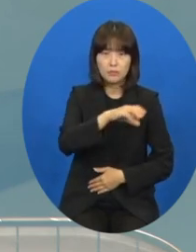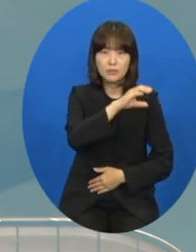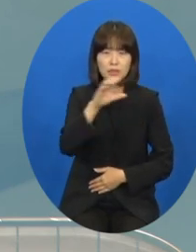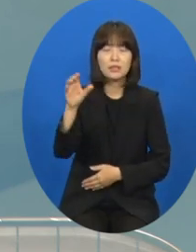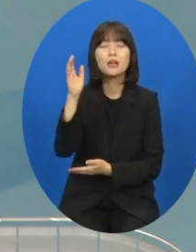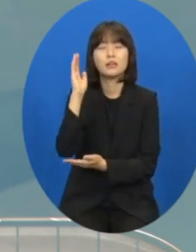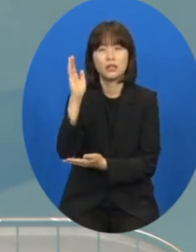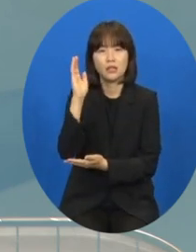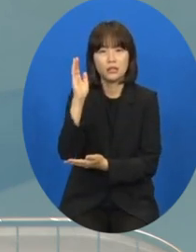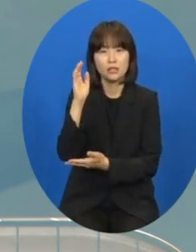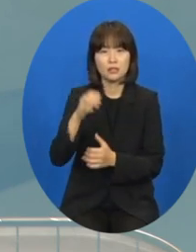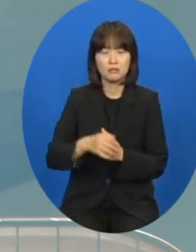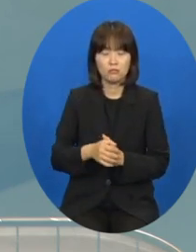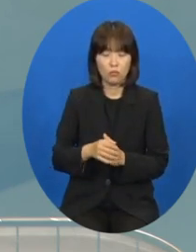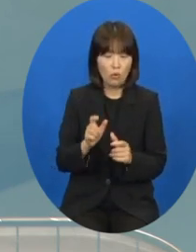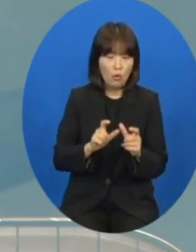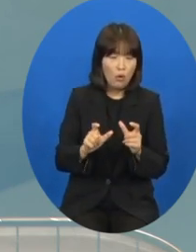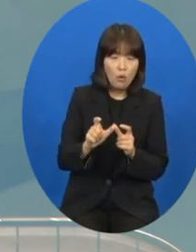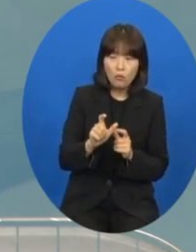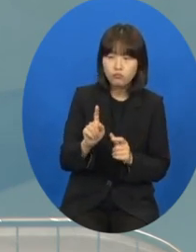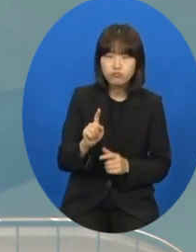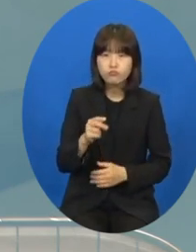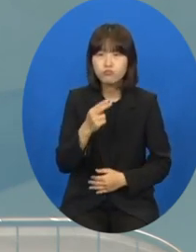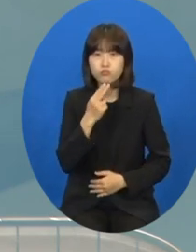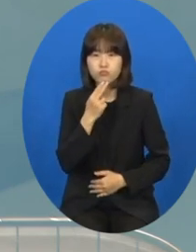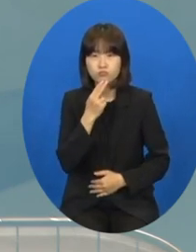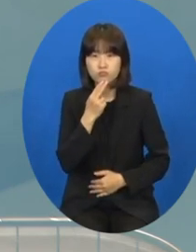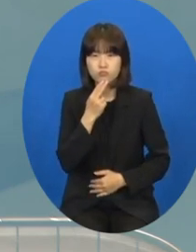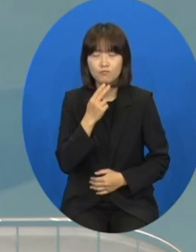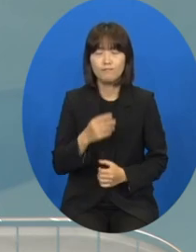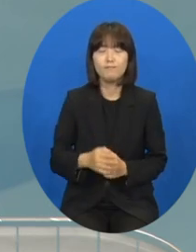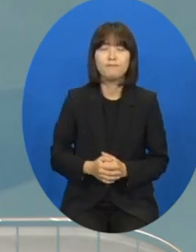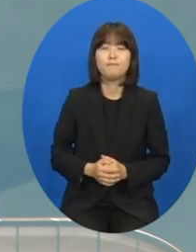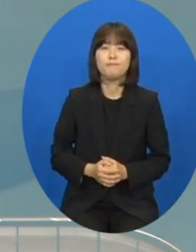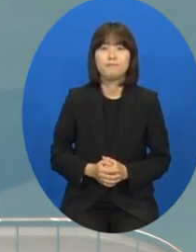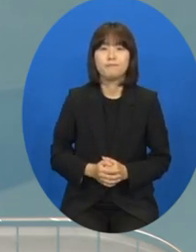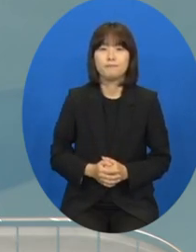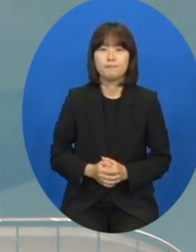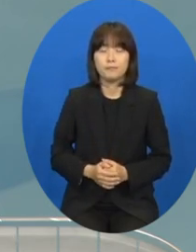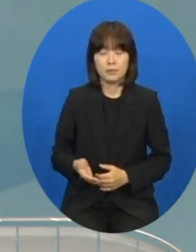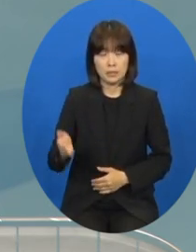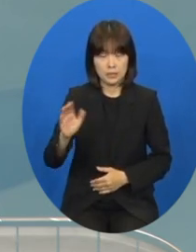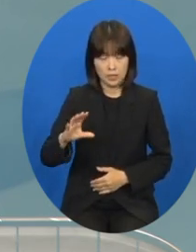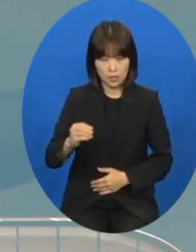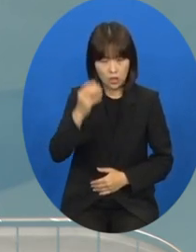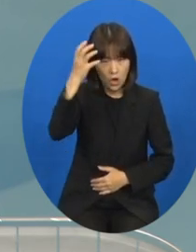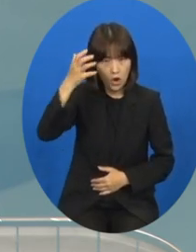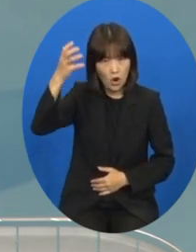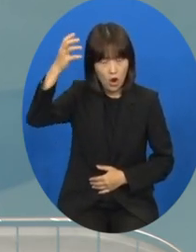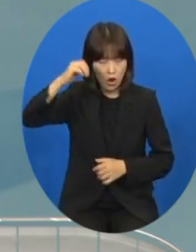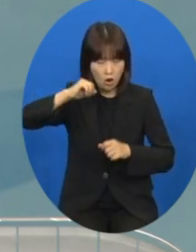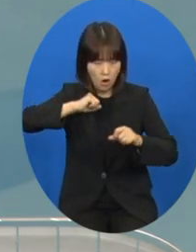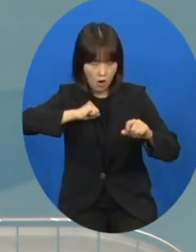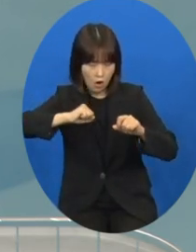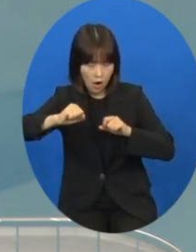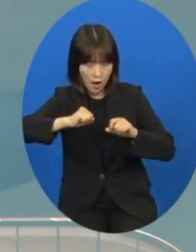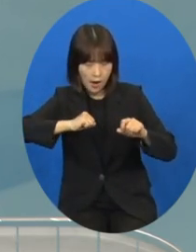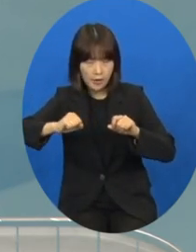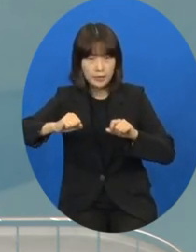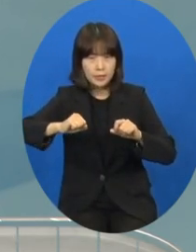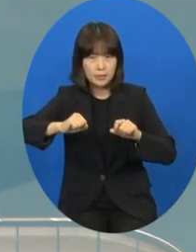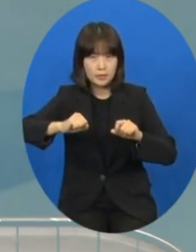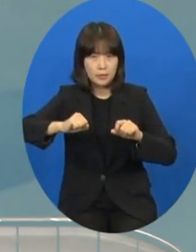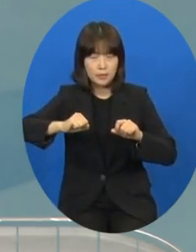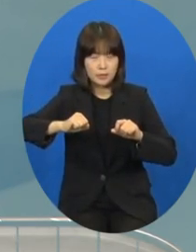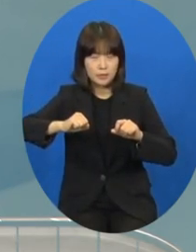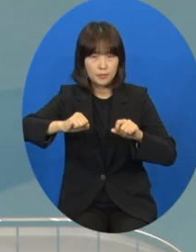여기에 뭐가 더 있겠어요? 그런데 성령의 역사하심에 따라 이